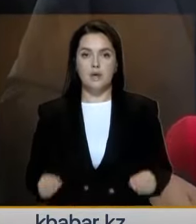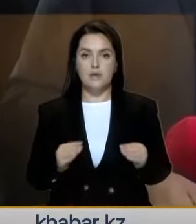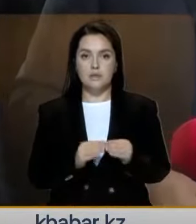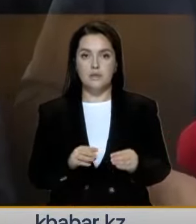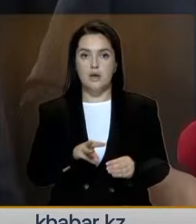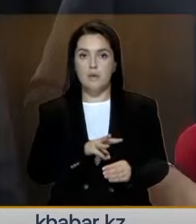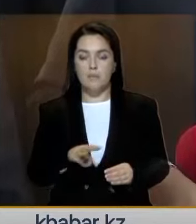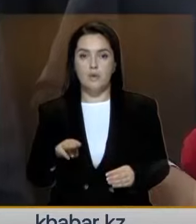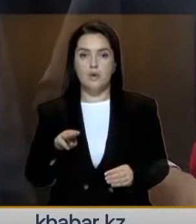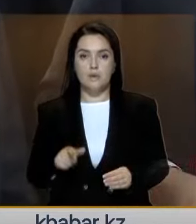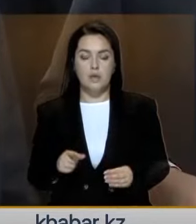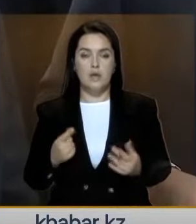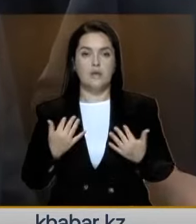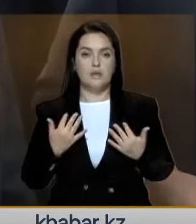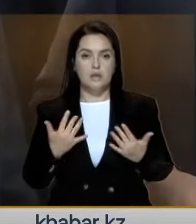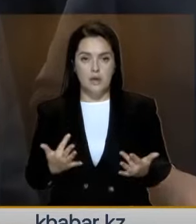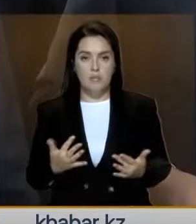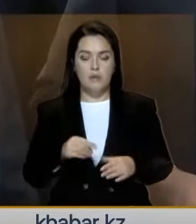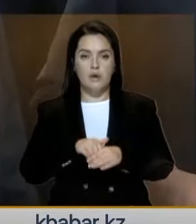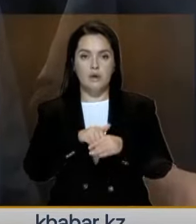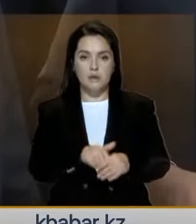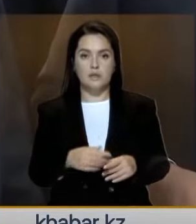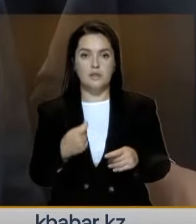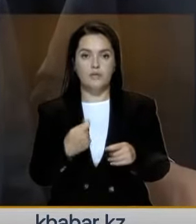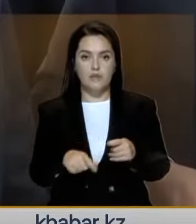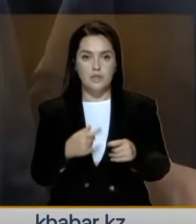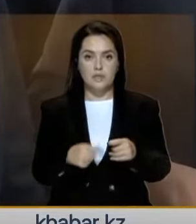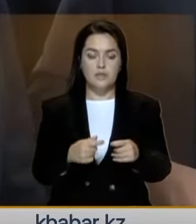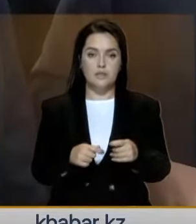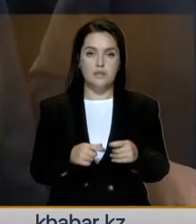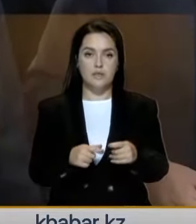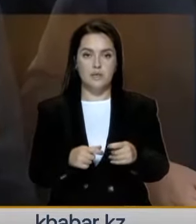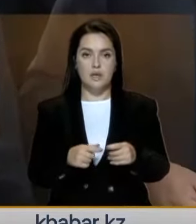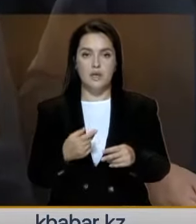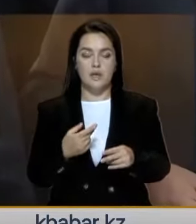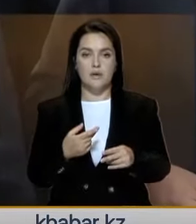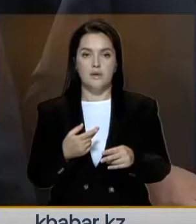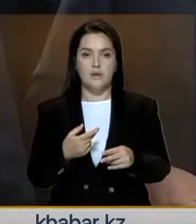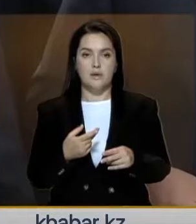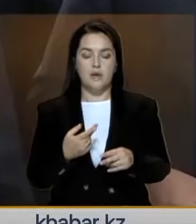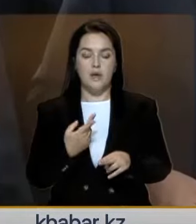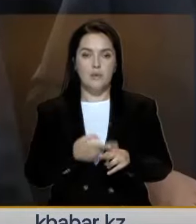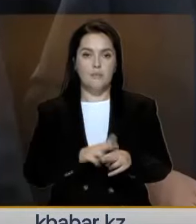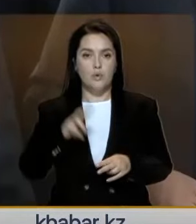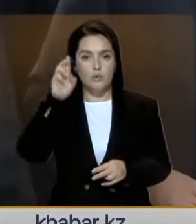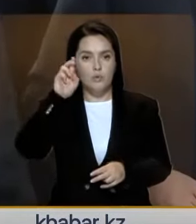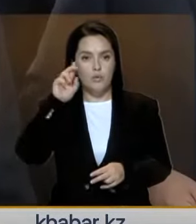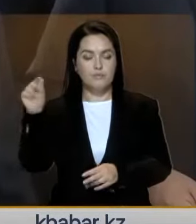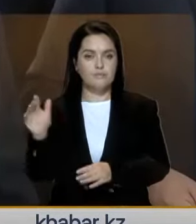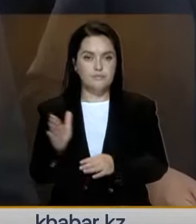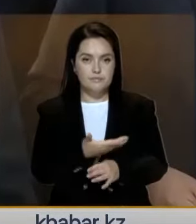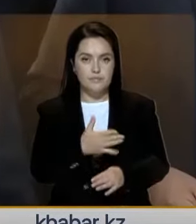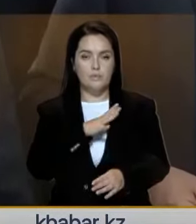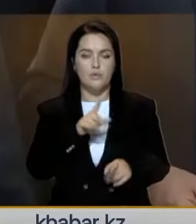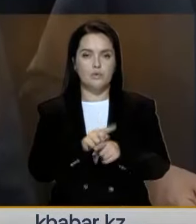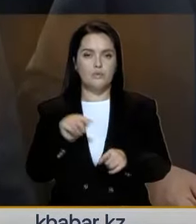инвестиций. Это различные за счет тарифа, средства субъектов и средства монополий, бюджетные средства, естественно,